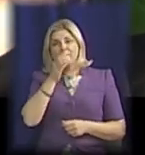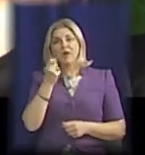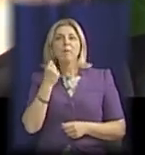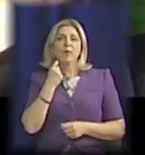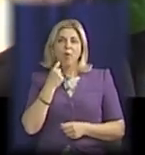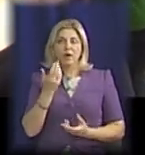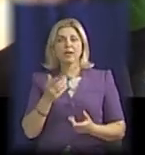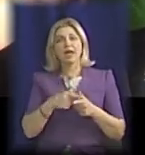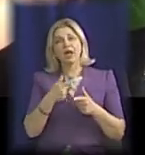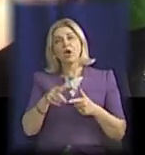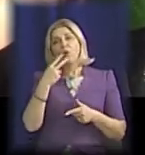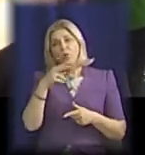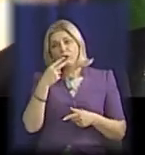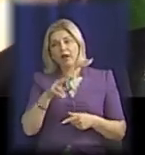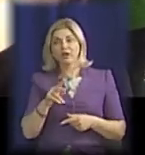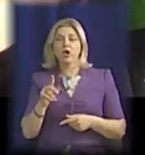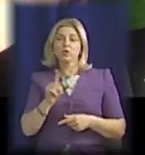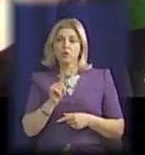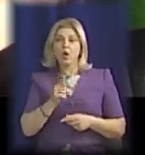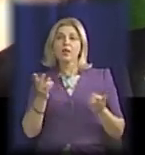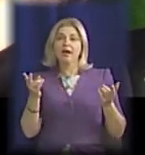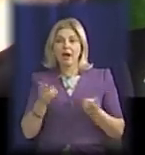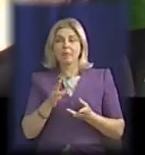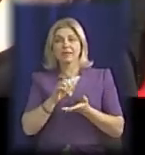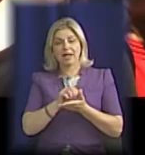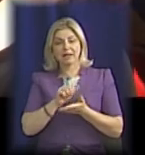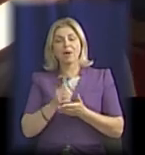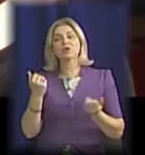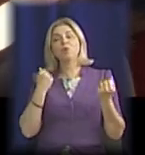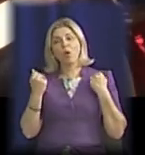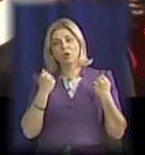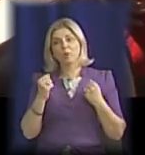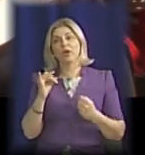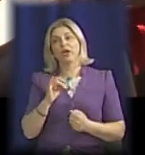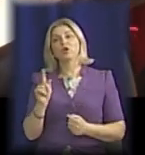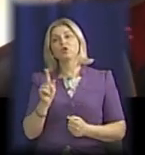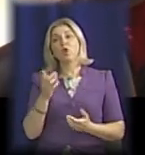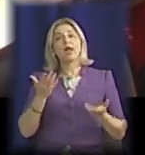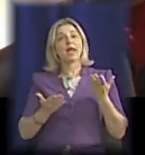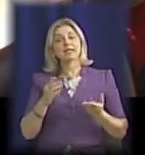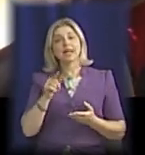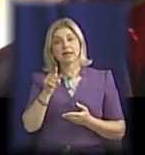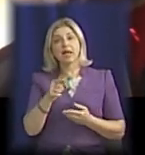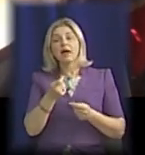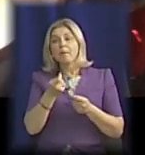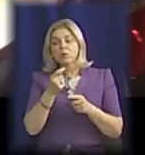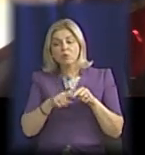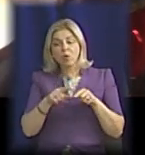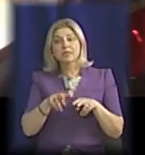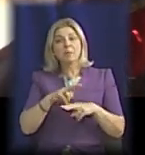або курять, що от треба займатися спортом і що якщо ти навіть при смерті, то